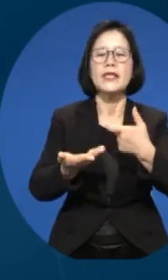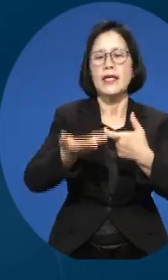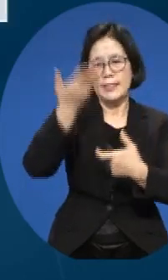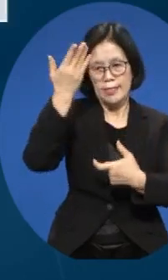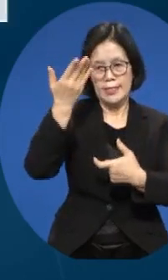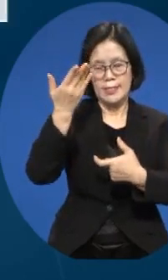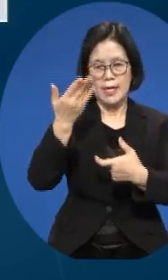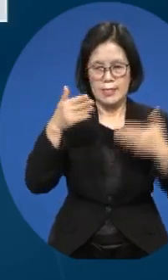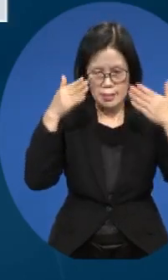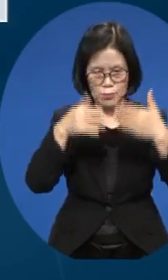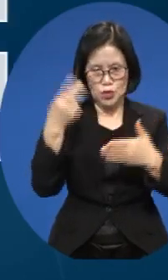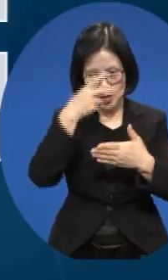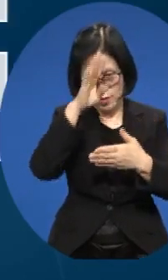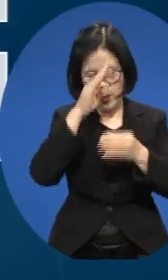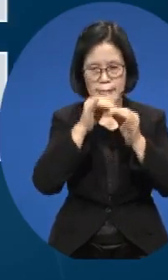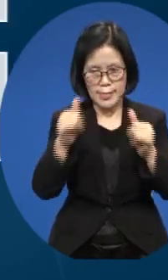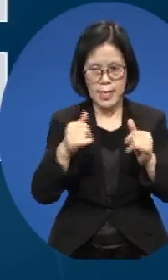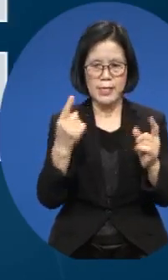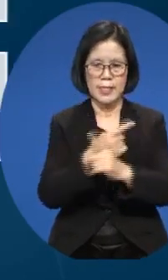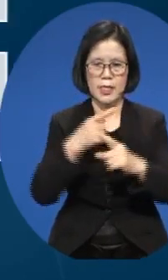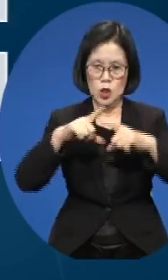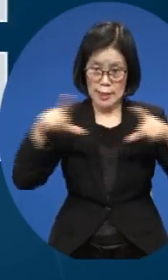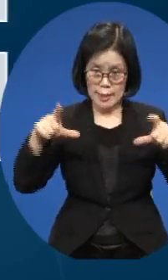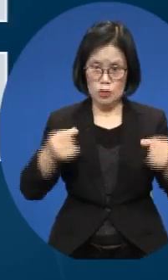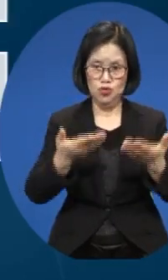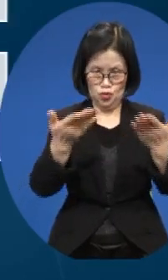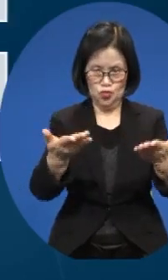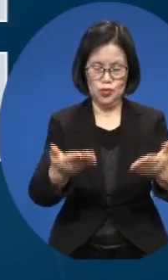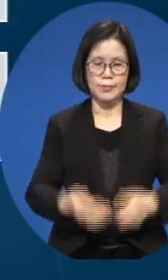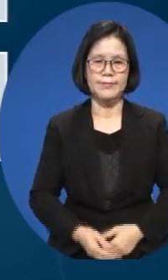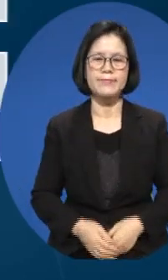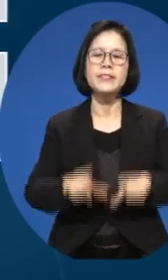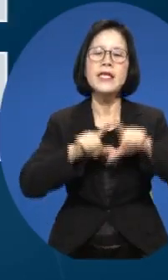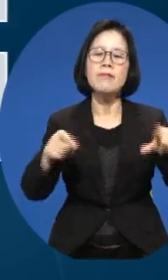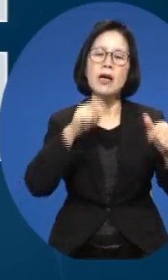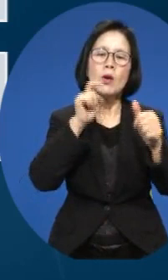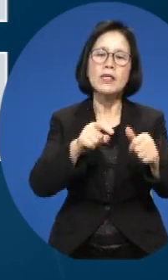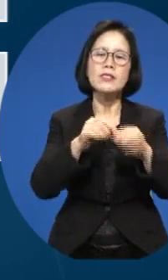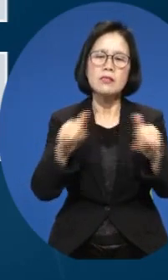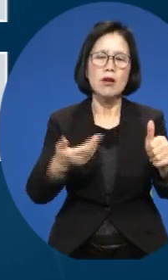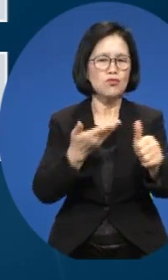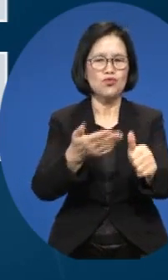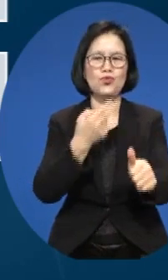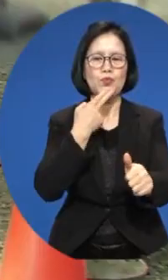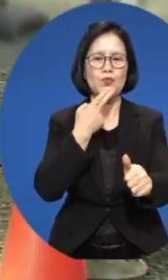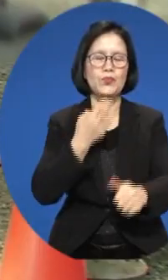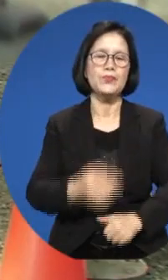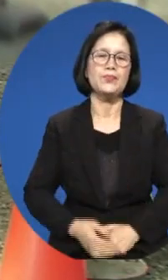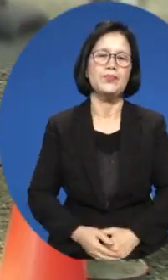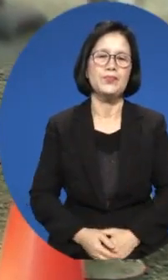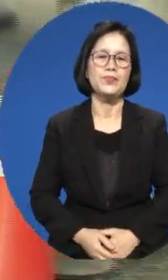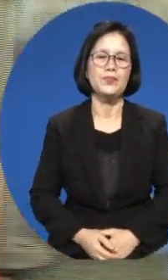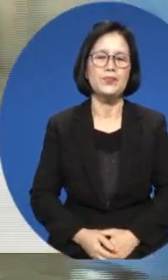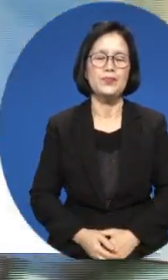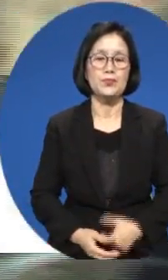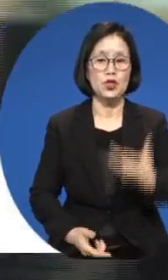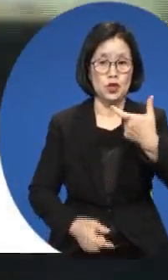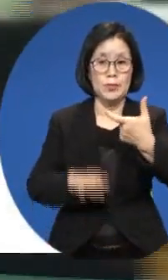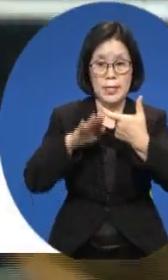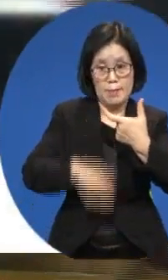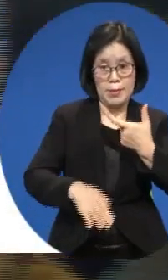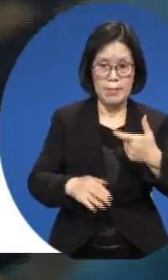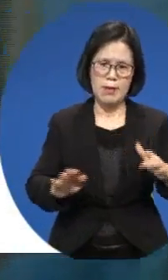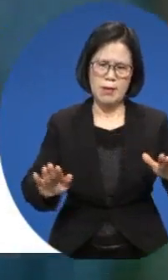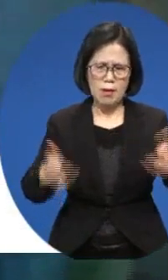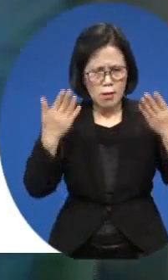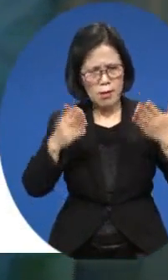이상 집중관리 환자는 치료 키트가 제공되지만 일반 확진자는 주지 않습니다. 60세 미만